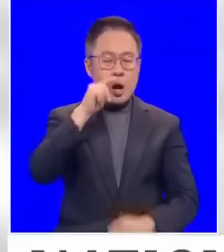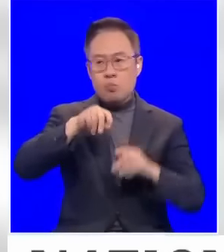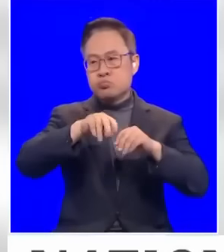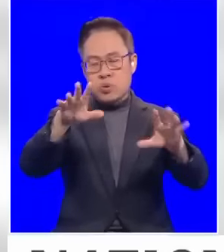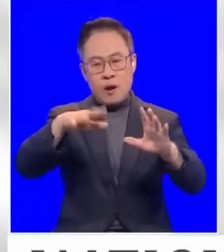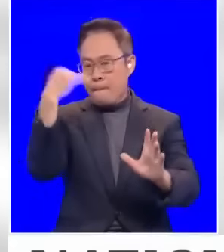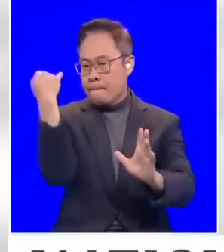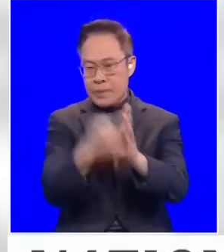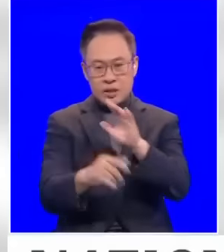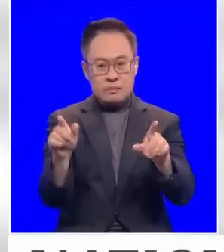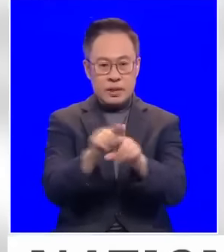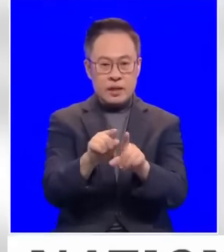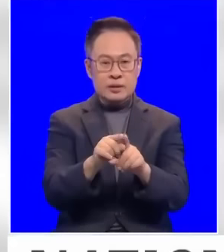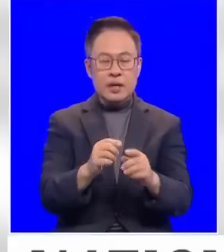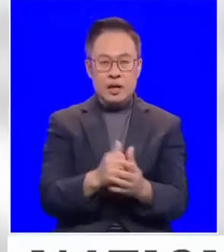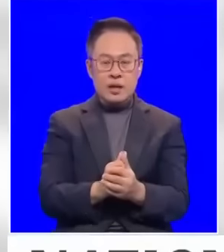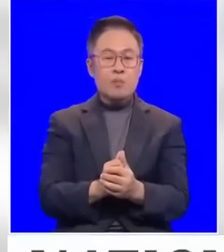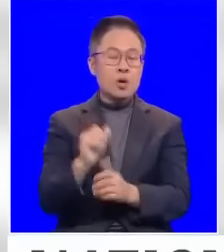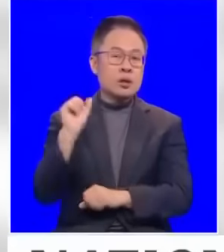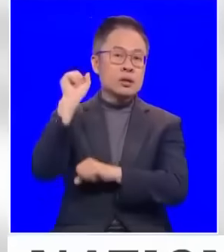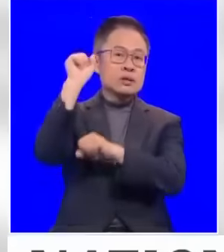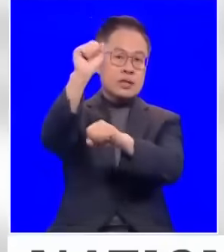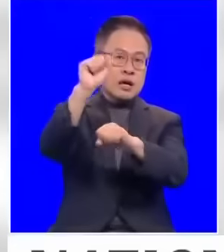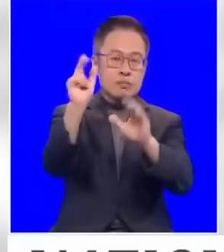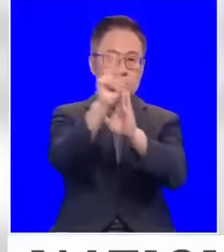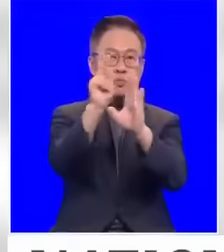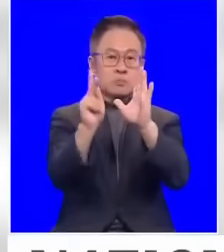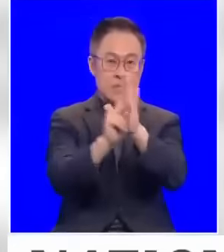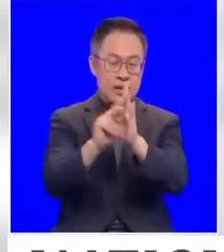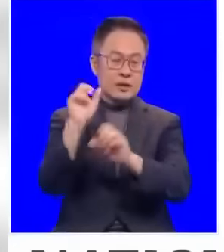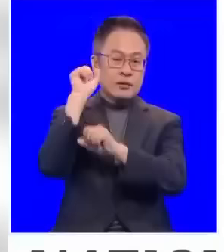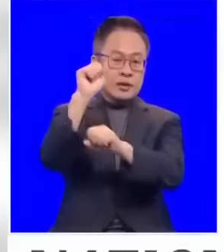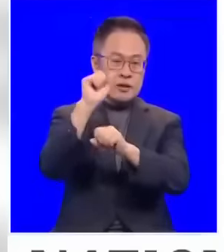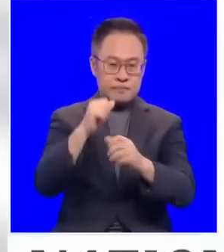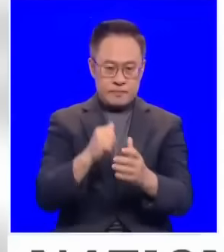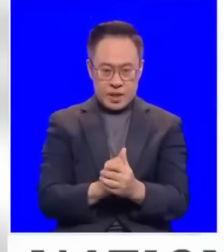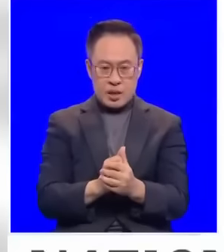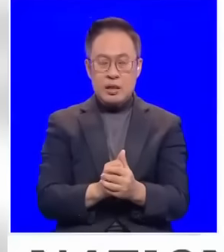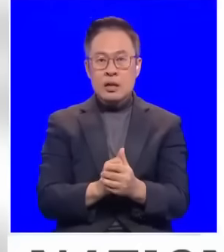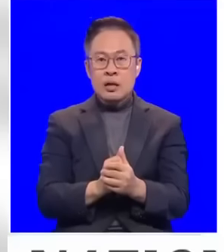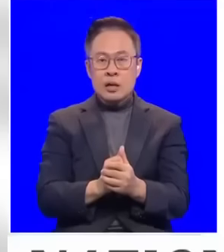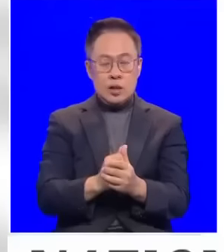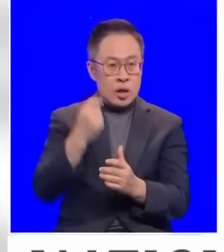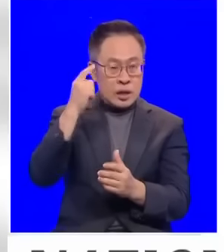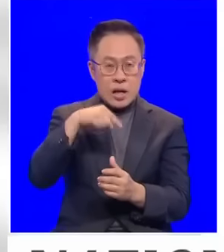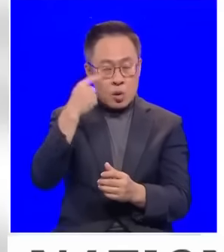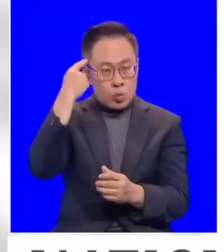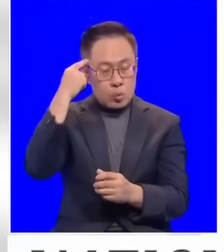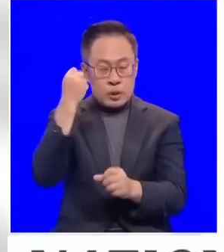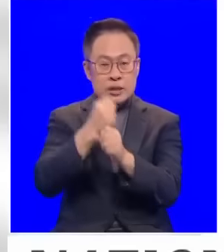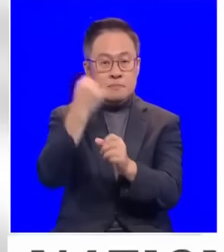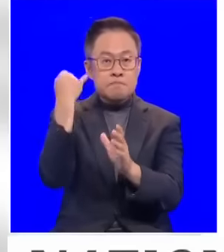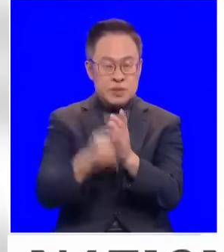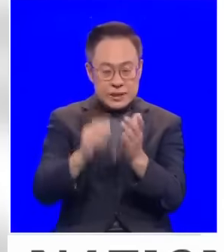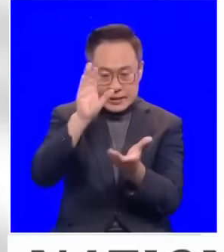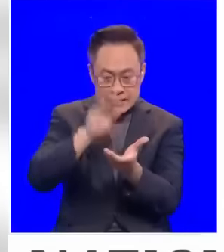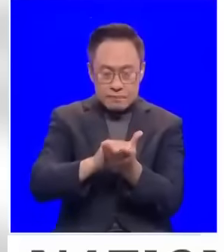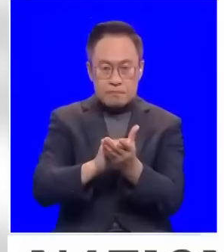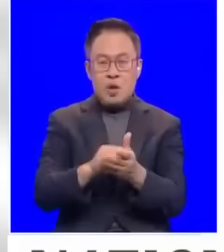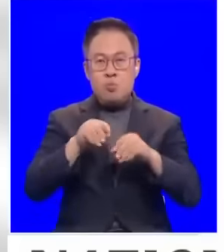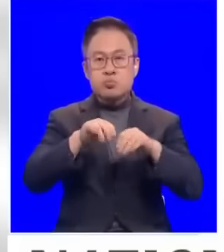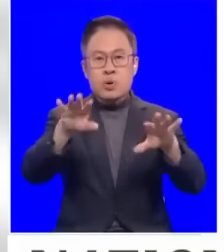ทำความผิดตามข้อ1ใช้ประโยชน์เผยแพร่ก็รับโทษจำคุก5ปีแล้วเพจของคุณสามารถเนี่ยก็มี